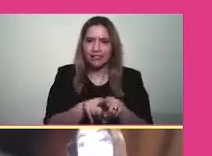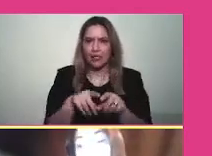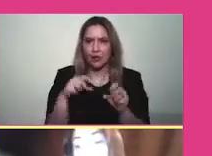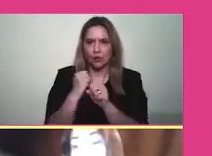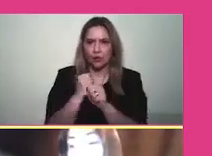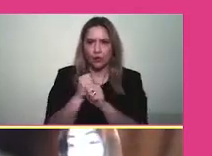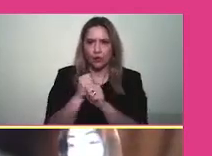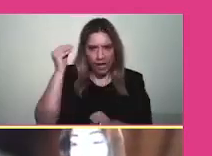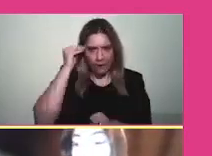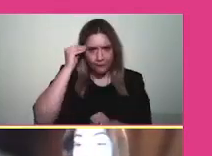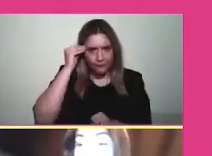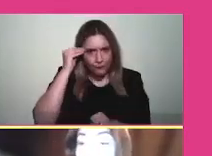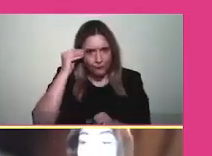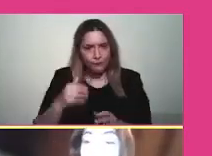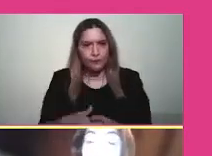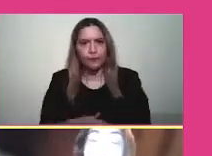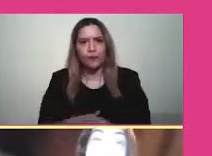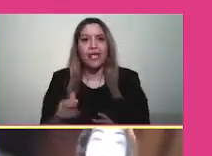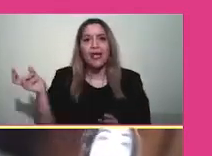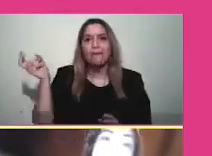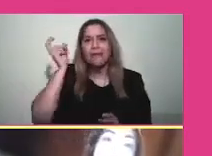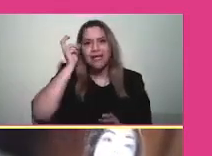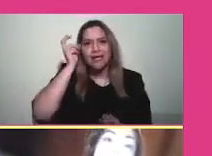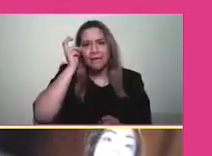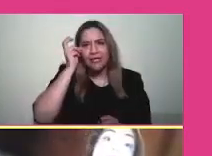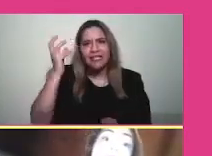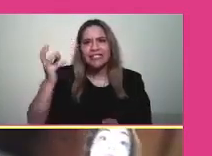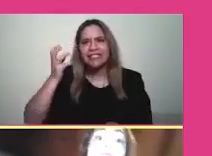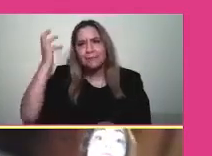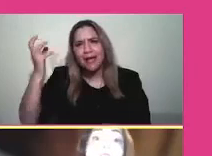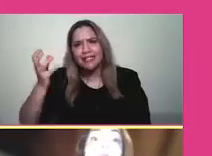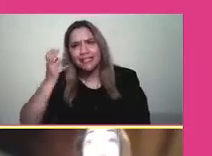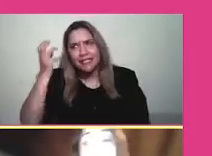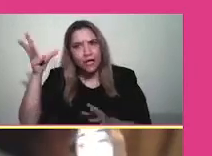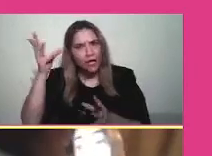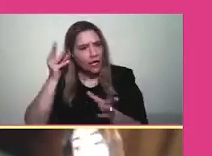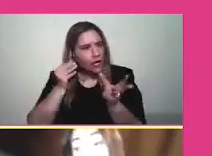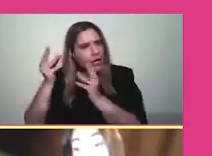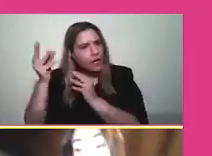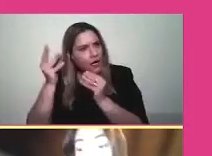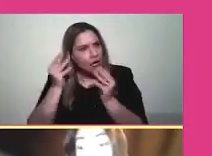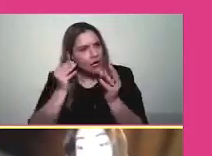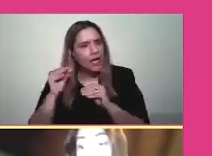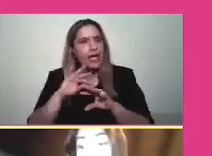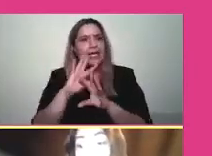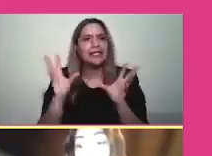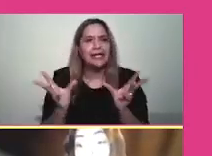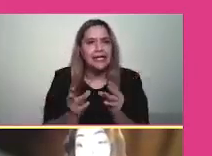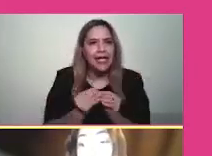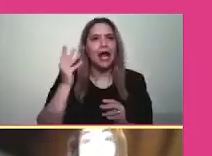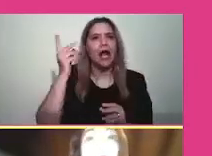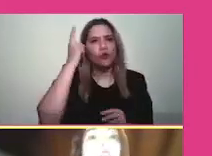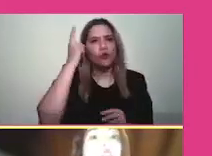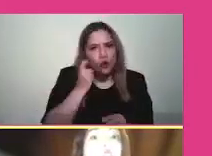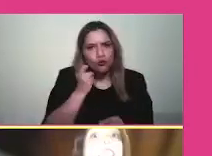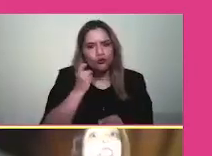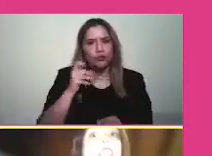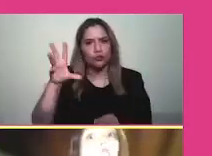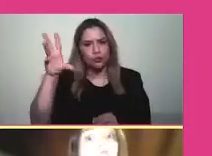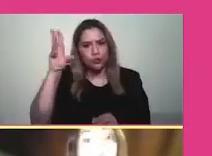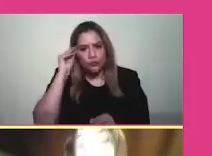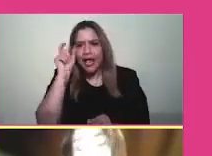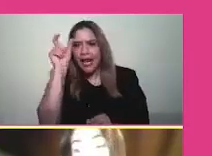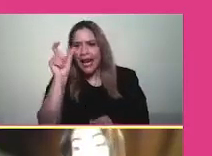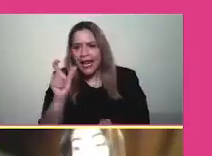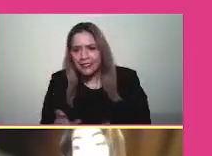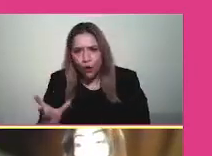η σημασιολογική μνήμη, που έτσι αντιπροσωπεύει τις γενικότερες μας γνώσεις, όπως το